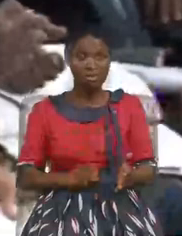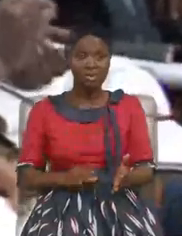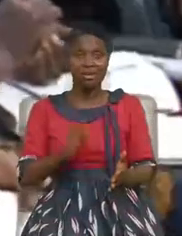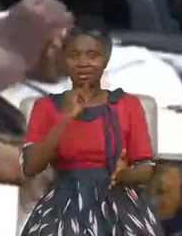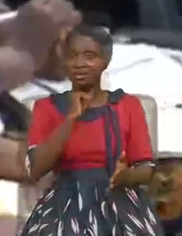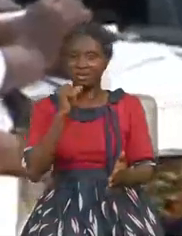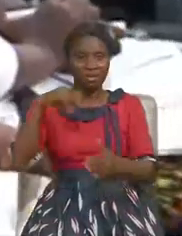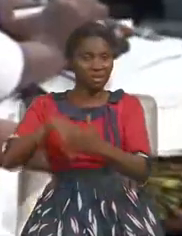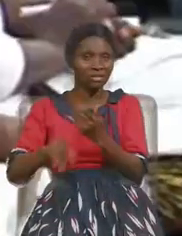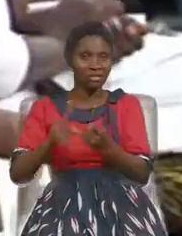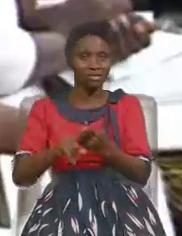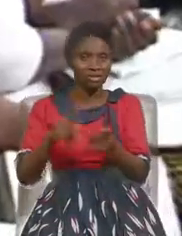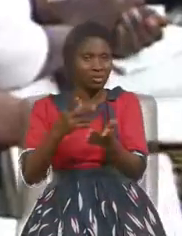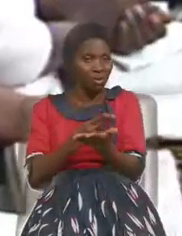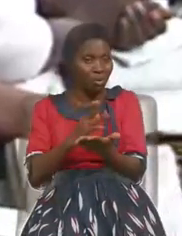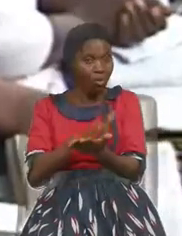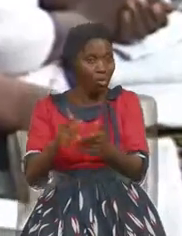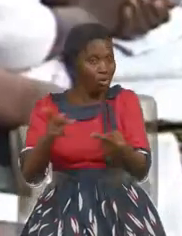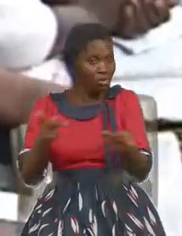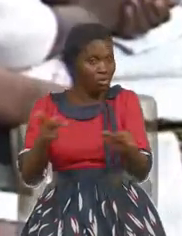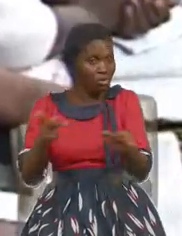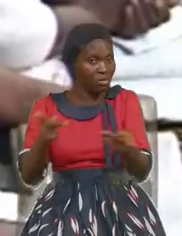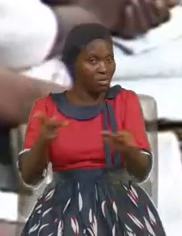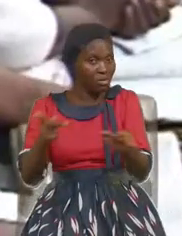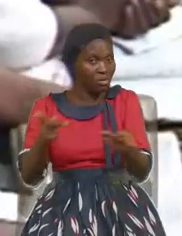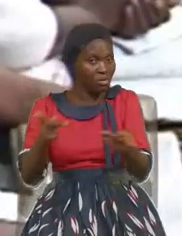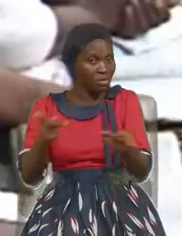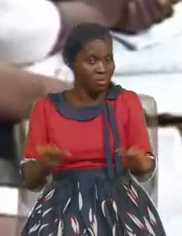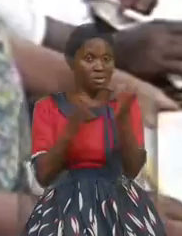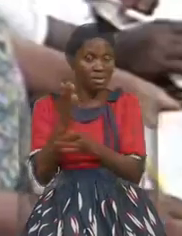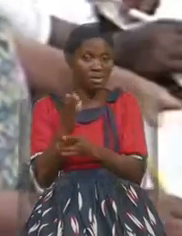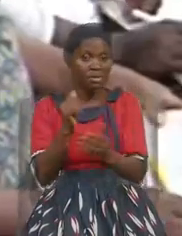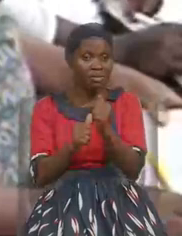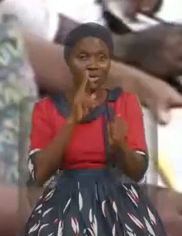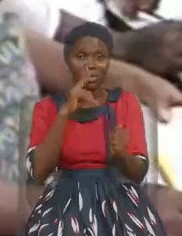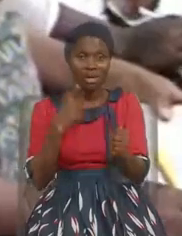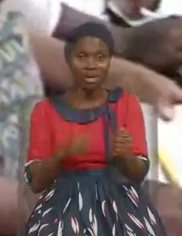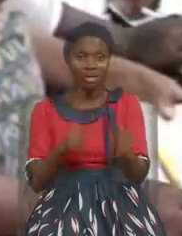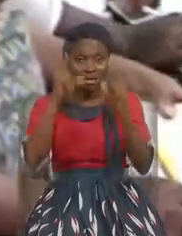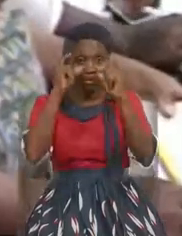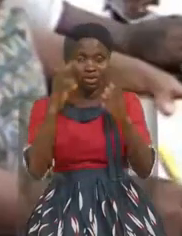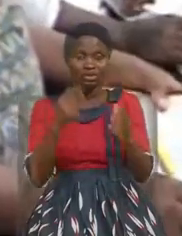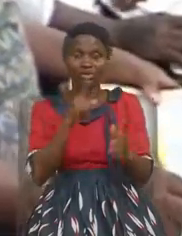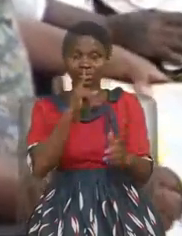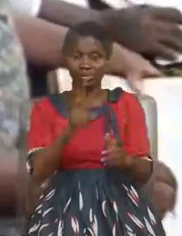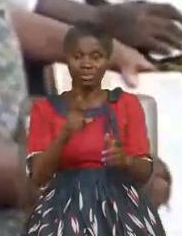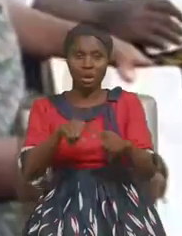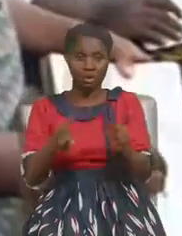n'est pas entré dans un sanctuaire fait de main d'homme en imitation du véritable,